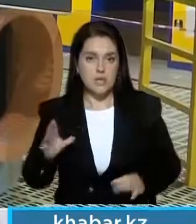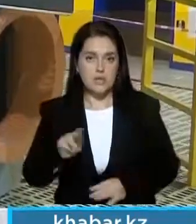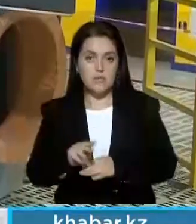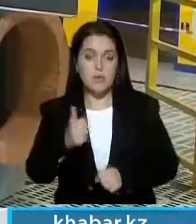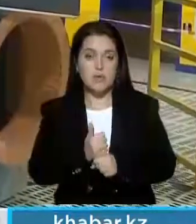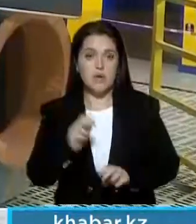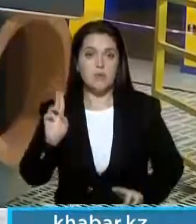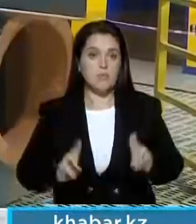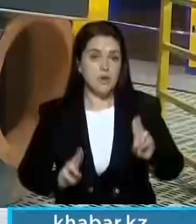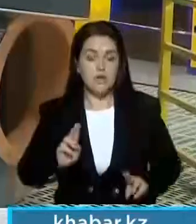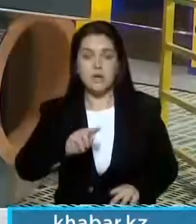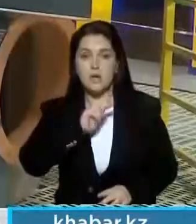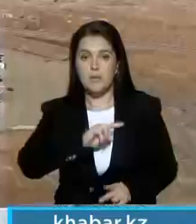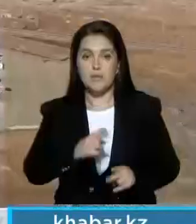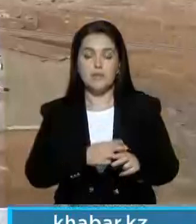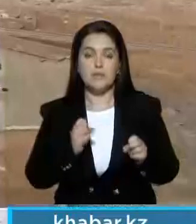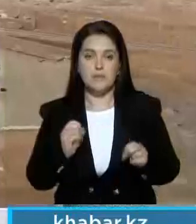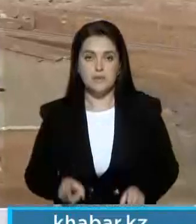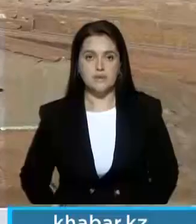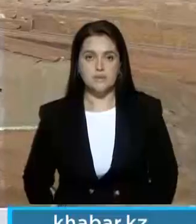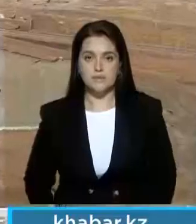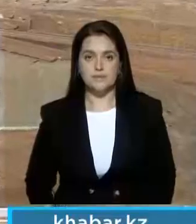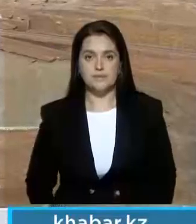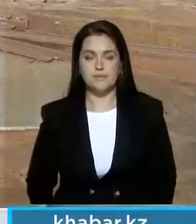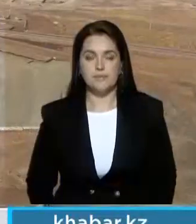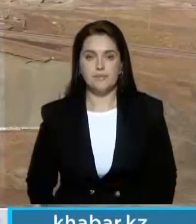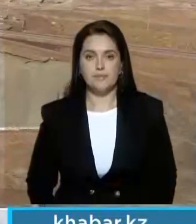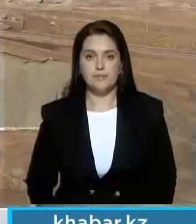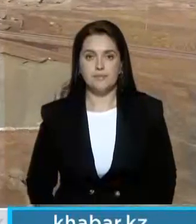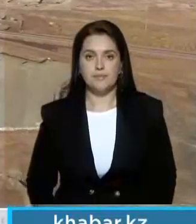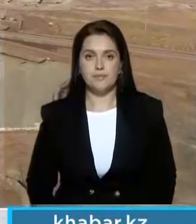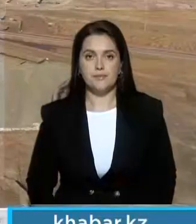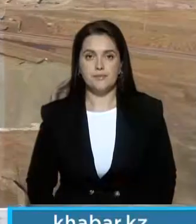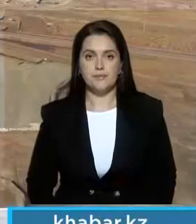главный принцип работы на руднике – безопасность. Асем Утешева, Берекжо Балайлы, область Абай, Хабар.